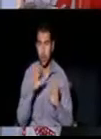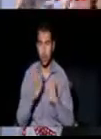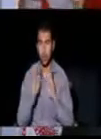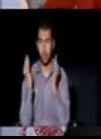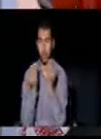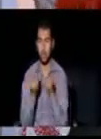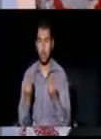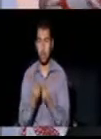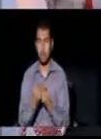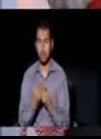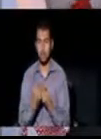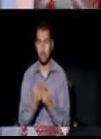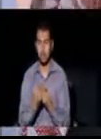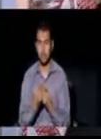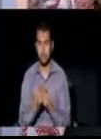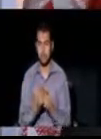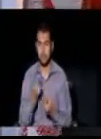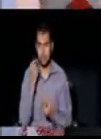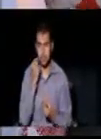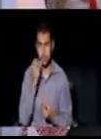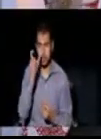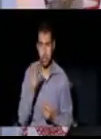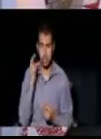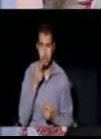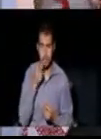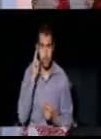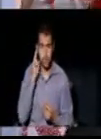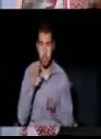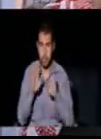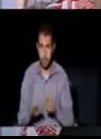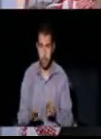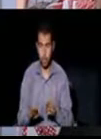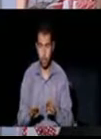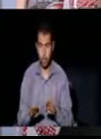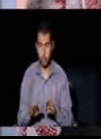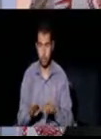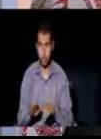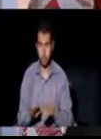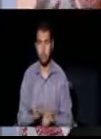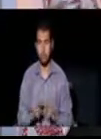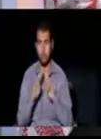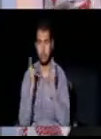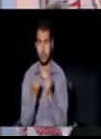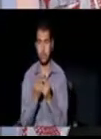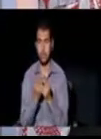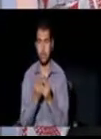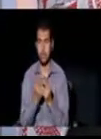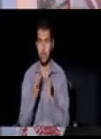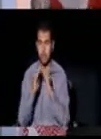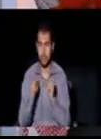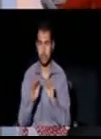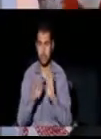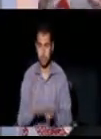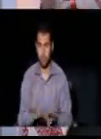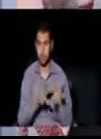احنا مستخبيين، لا احنا موجودين في المجتمع، عندنا مهارات وعندنا كل حاجه، بس بالعقل احنا بناخده. دلوقتي